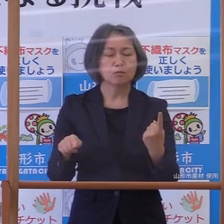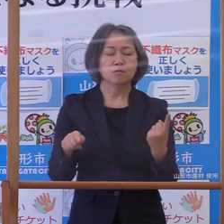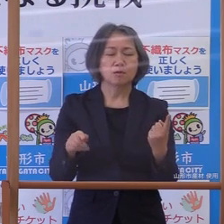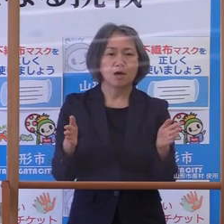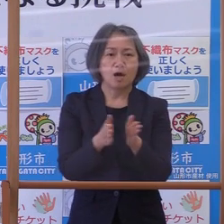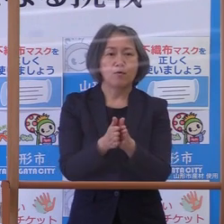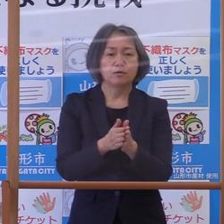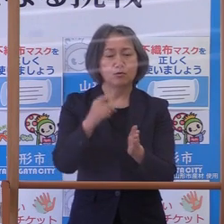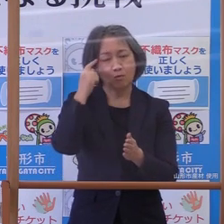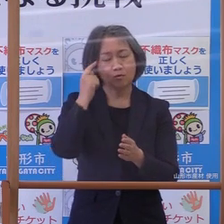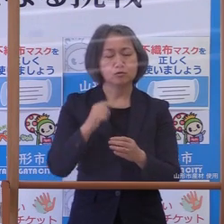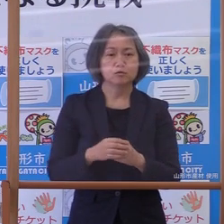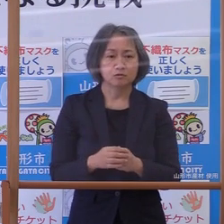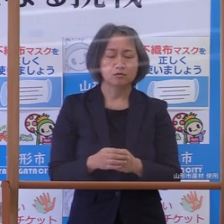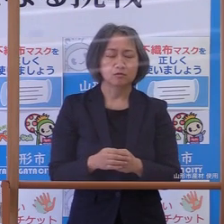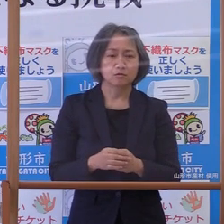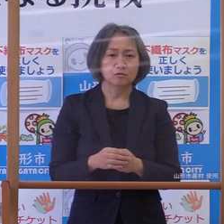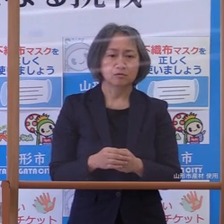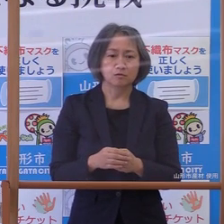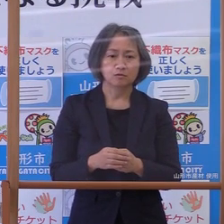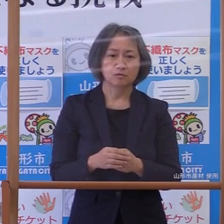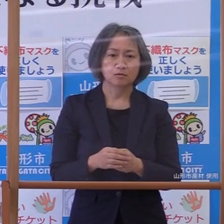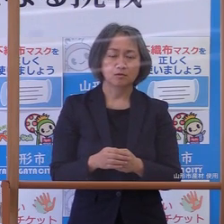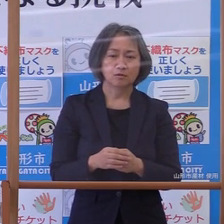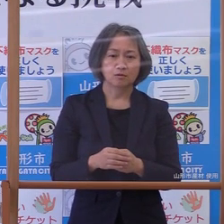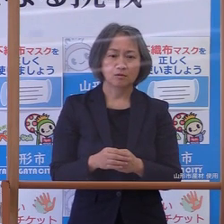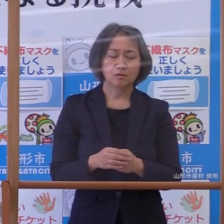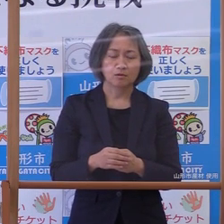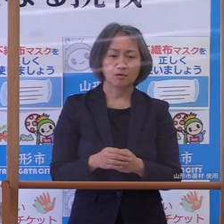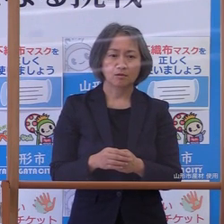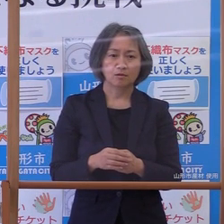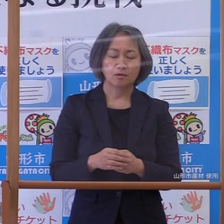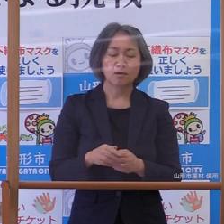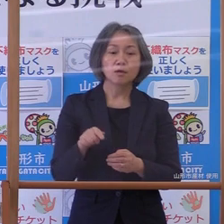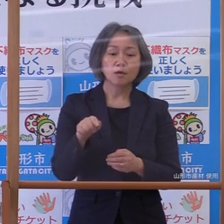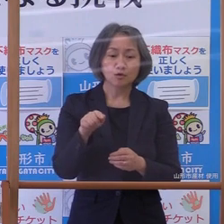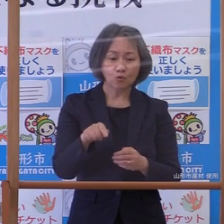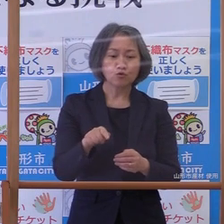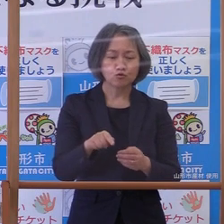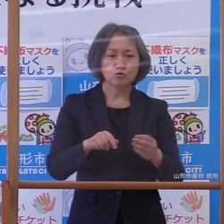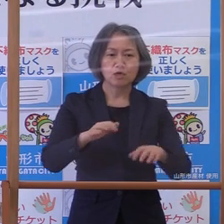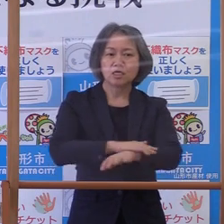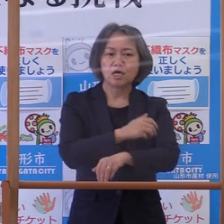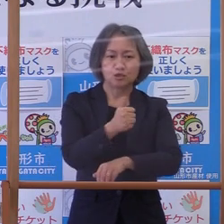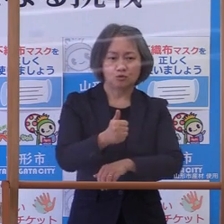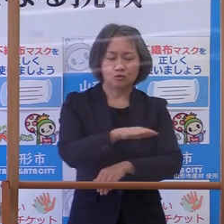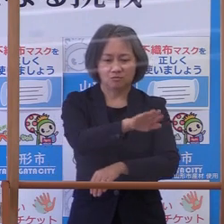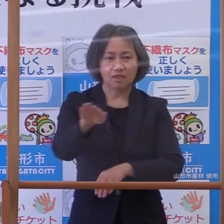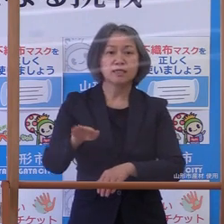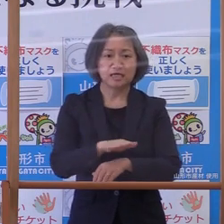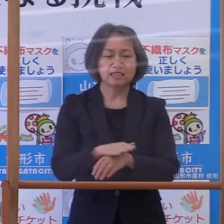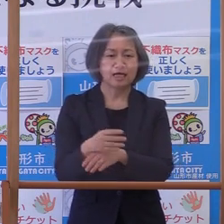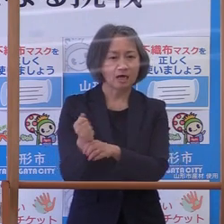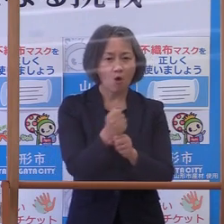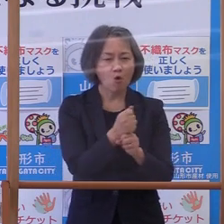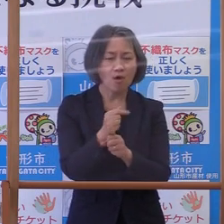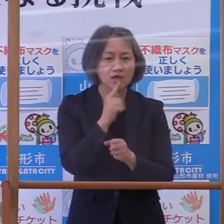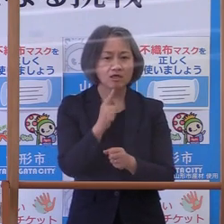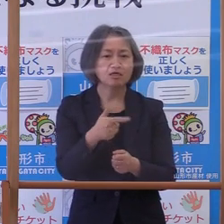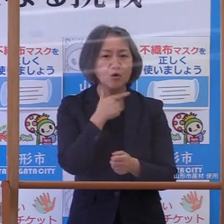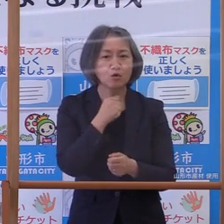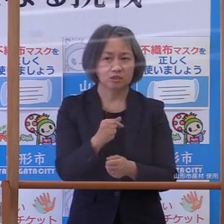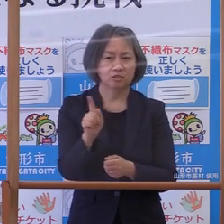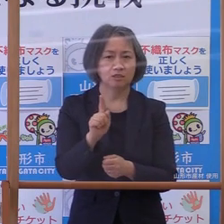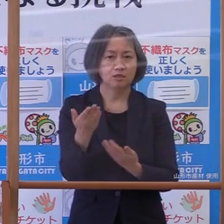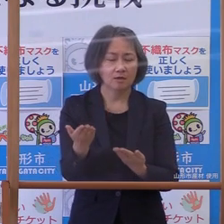冒頭もおっしゃってましたけども、関連の方も含めてこう得るあれば教えてください。 はい、やはり、山形出身あるい